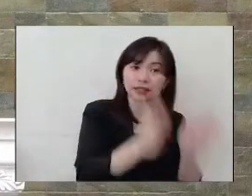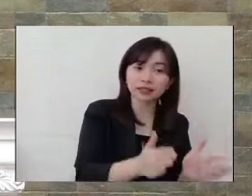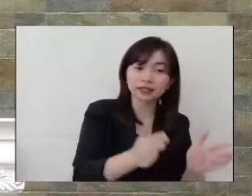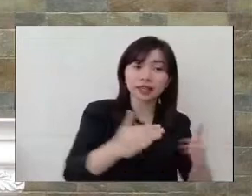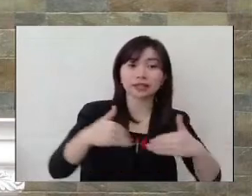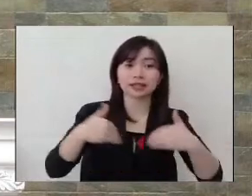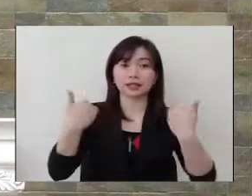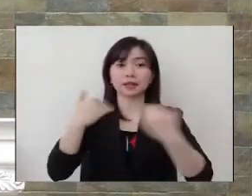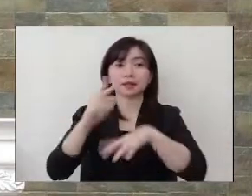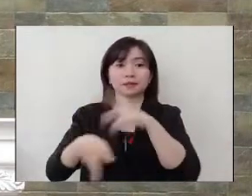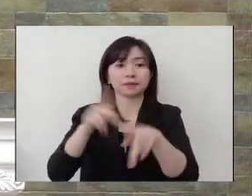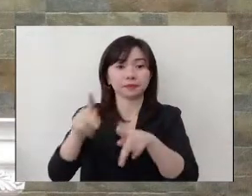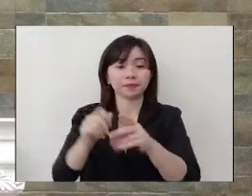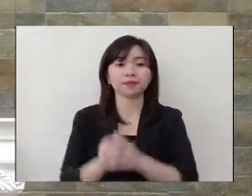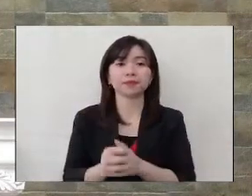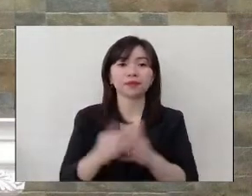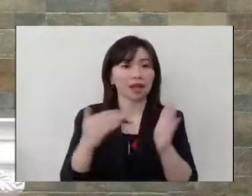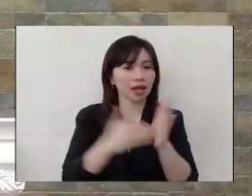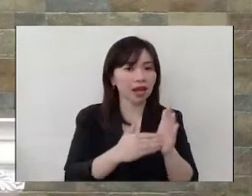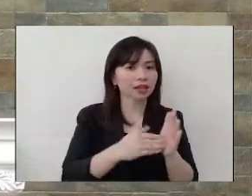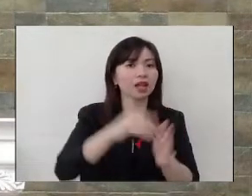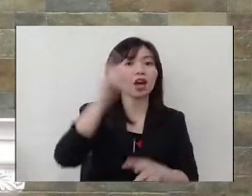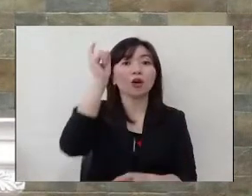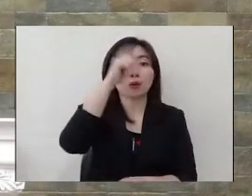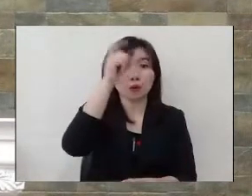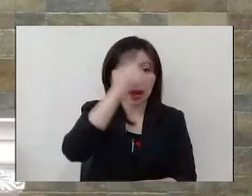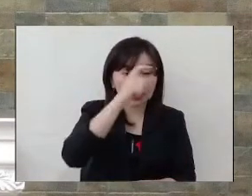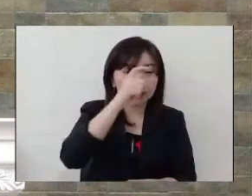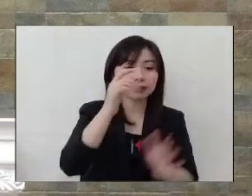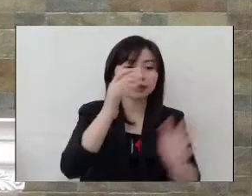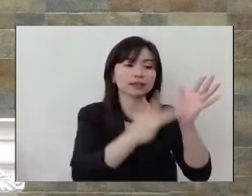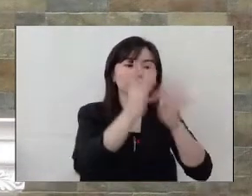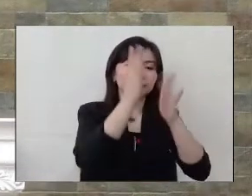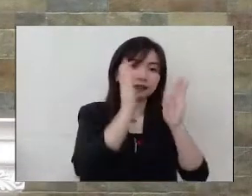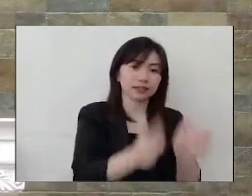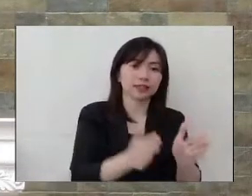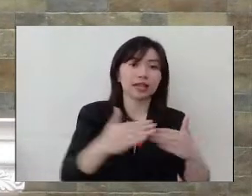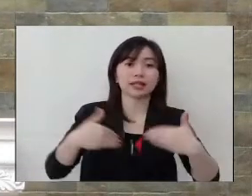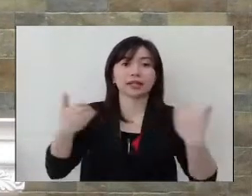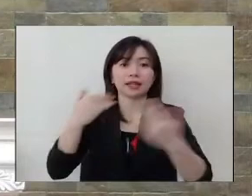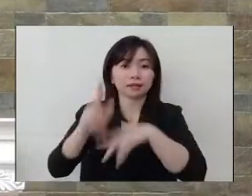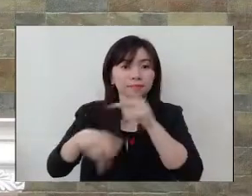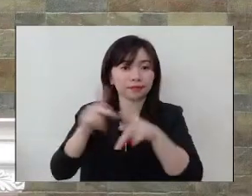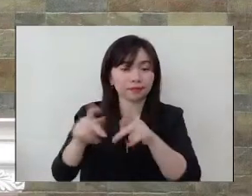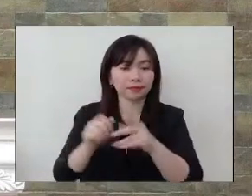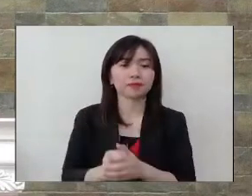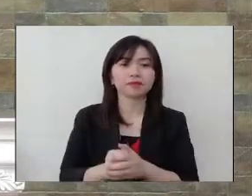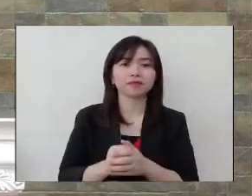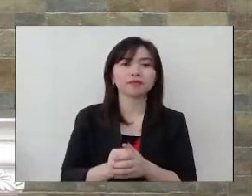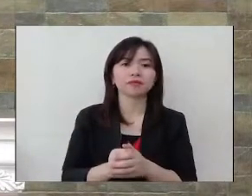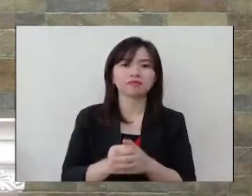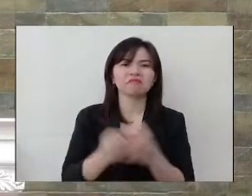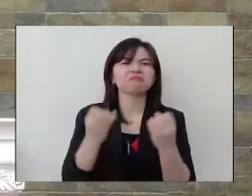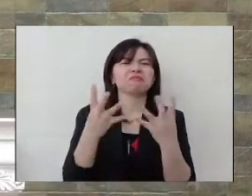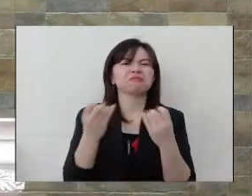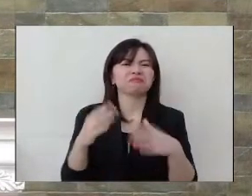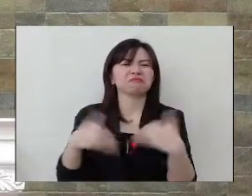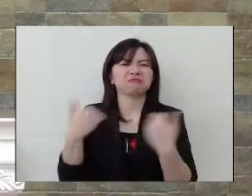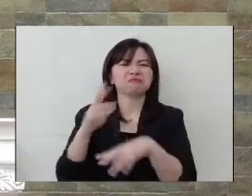people, wise Christian young people, maraming kabataan ngayon